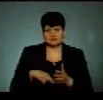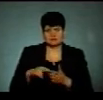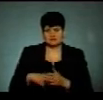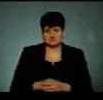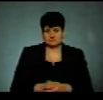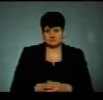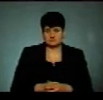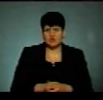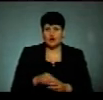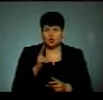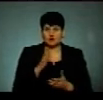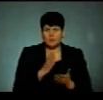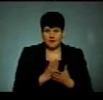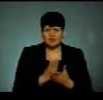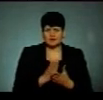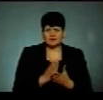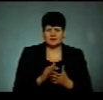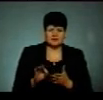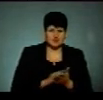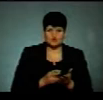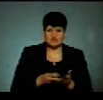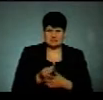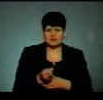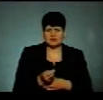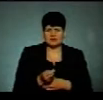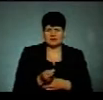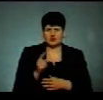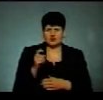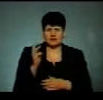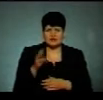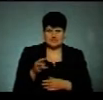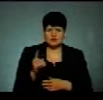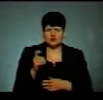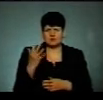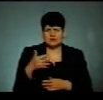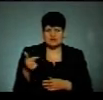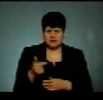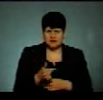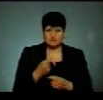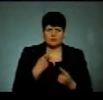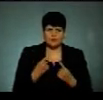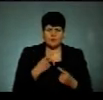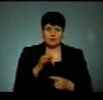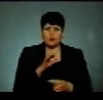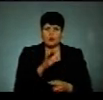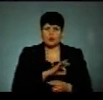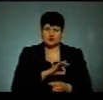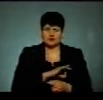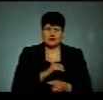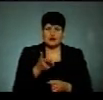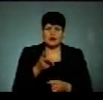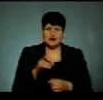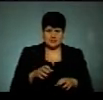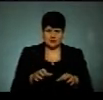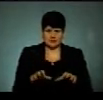можна, хто має одразу заплатити оцю суму 130 чи 150 гривень, якщо це ми говоримо про користування лише газовою плитою,